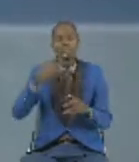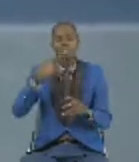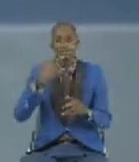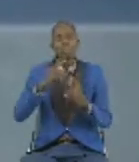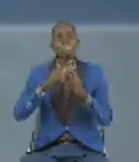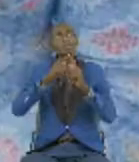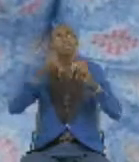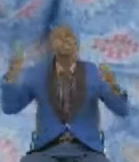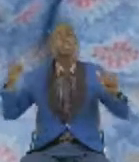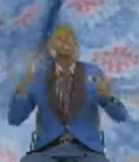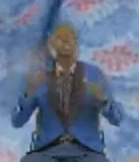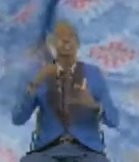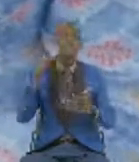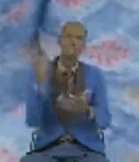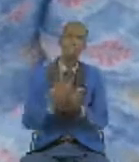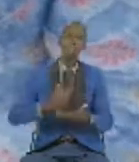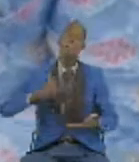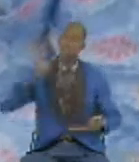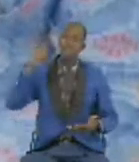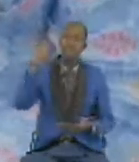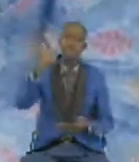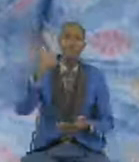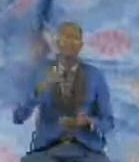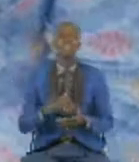bon Amen.